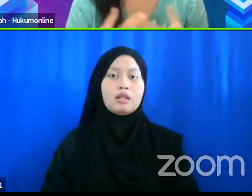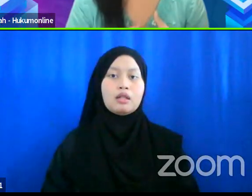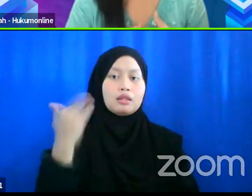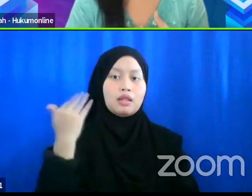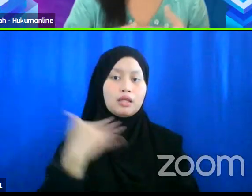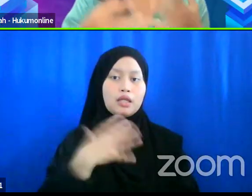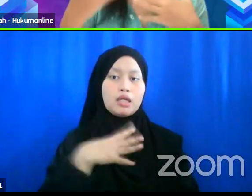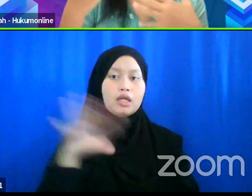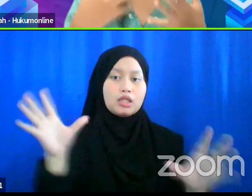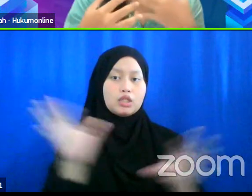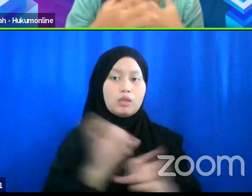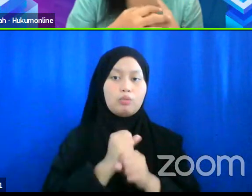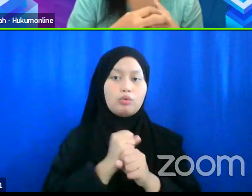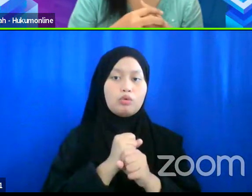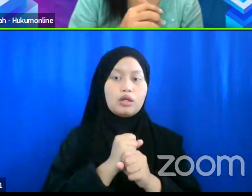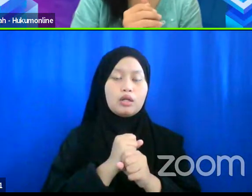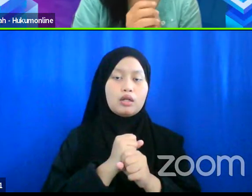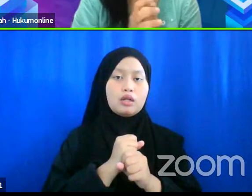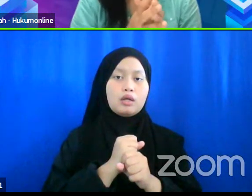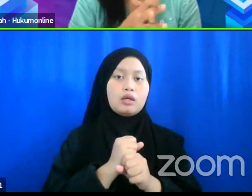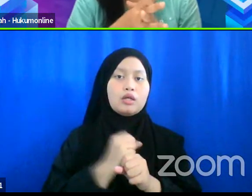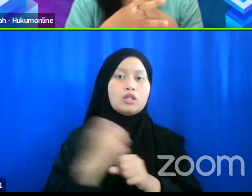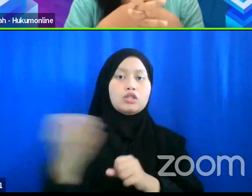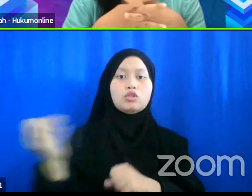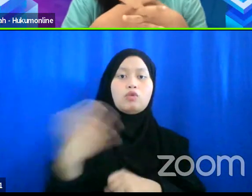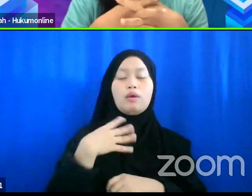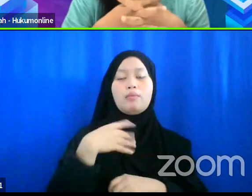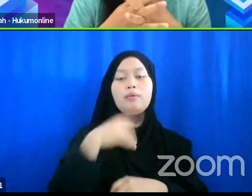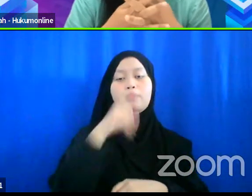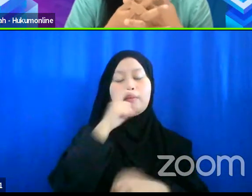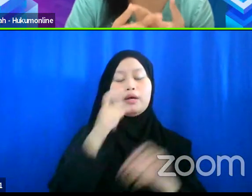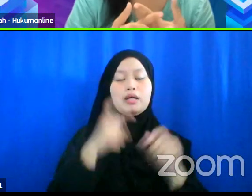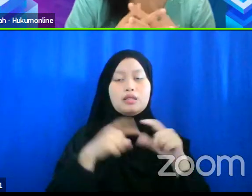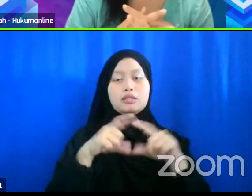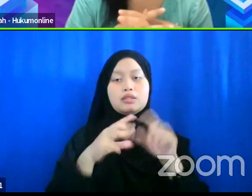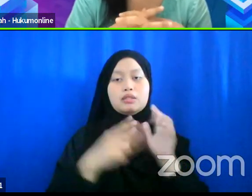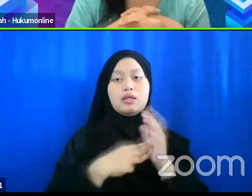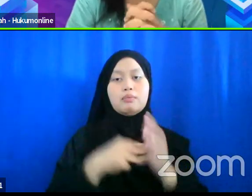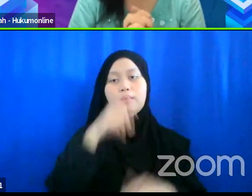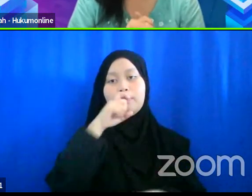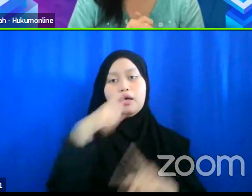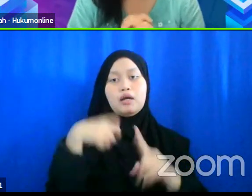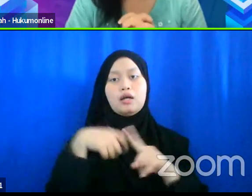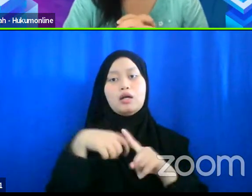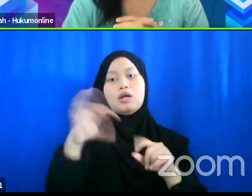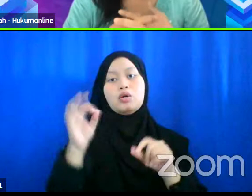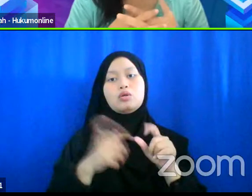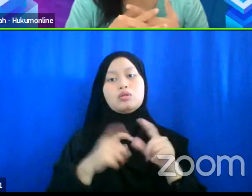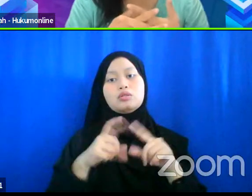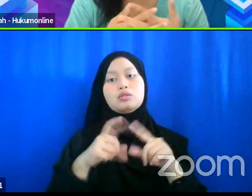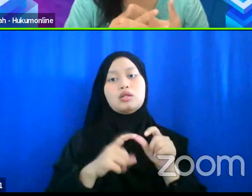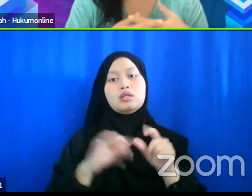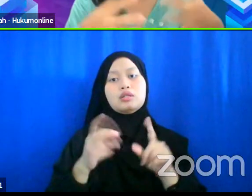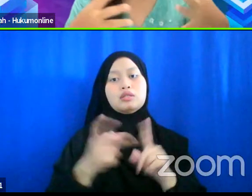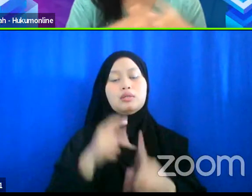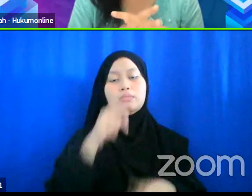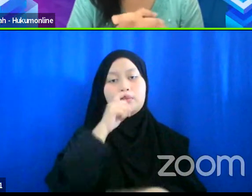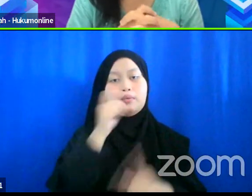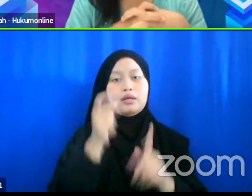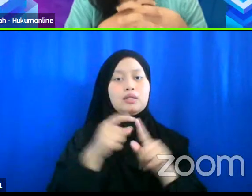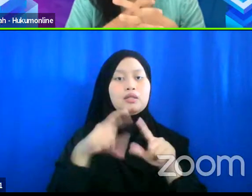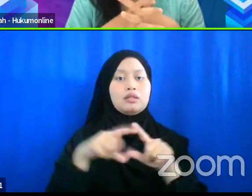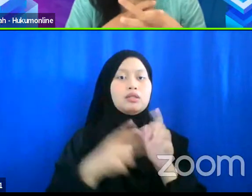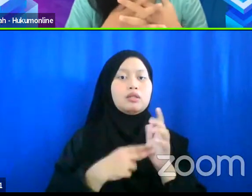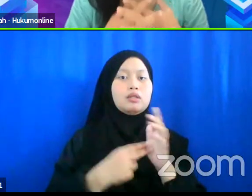dengan pemaparan dari bukan jawaban dari Pak Samuel Eh Pak Kosasih dan ada nih itu perlindungan